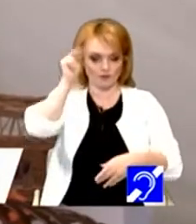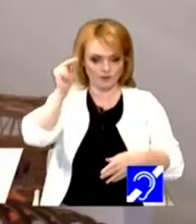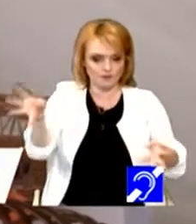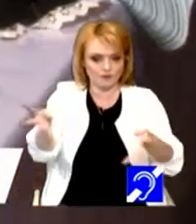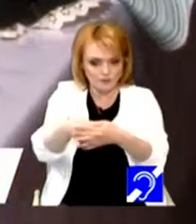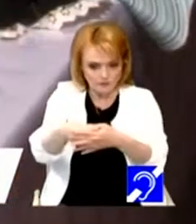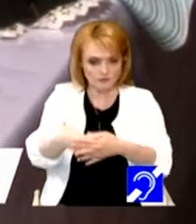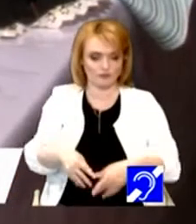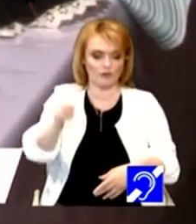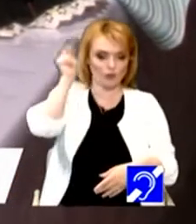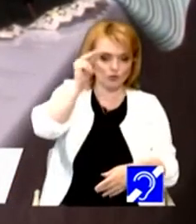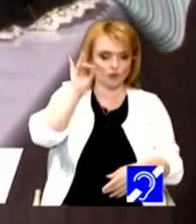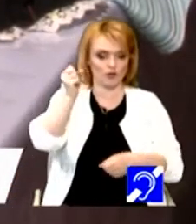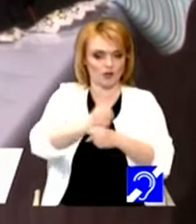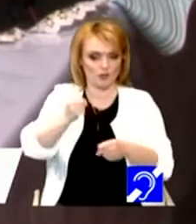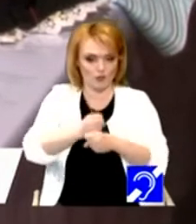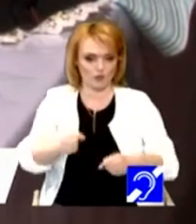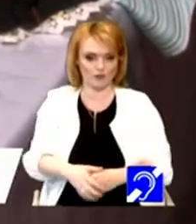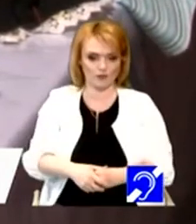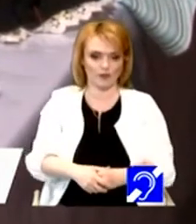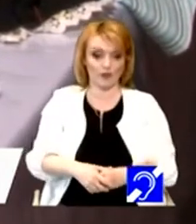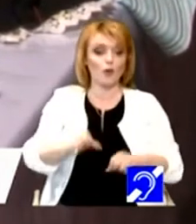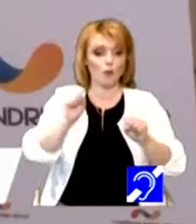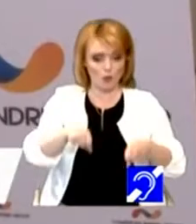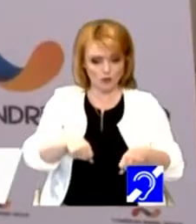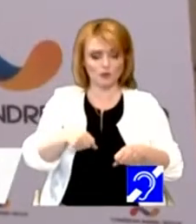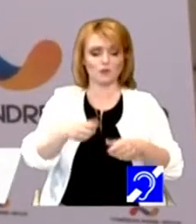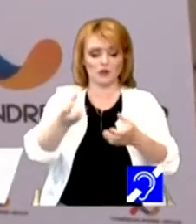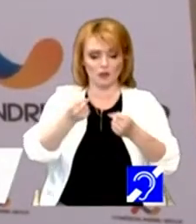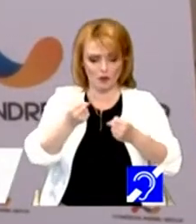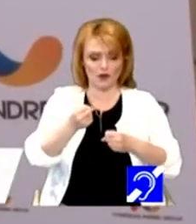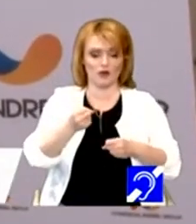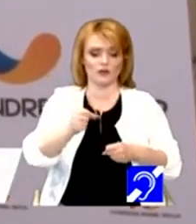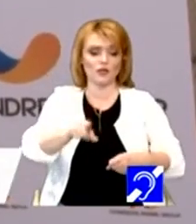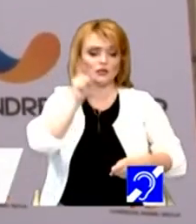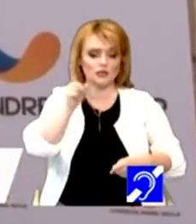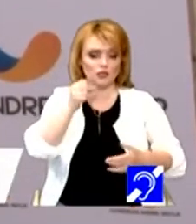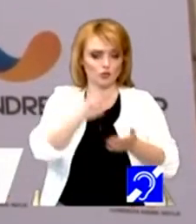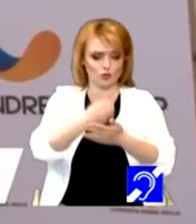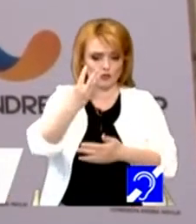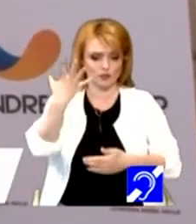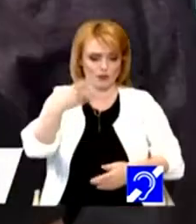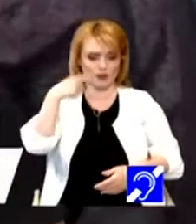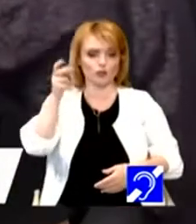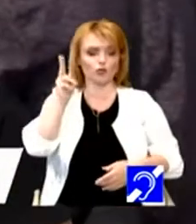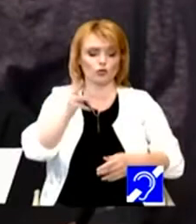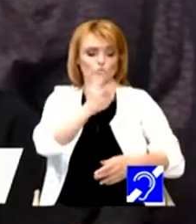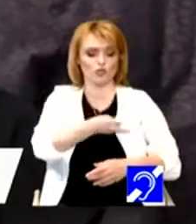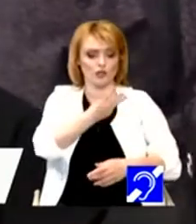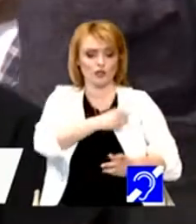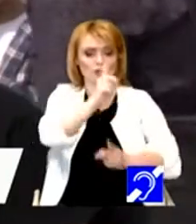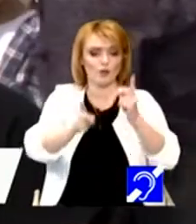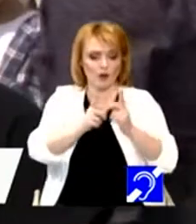de gimnazii și licee, dar și persoanelor de până la 35 de ani care își doresc să îmbrățișeze o nouă meserie. Scopul